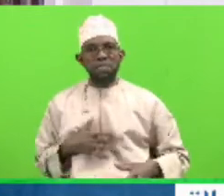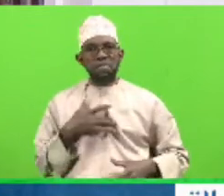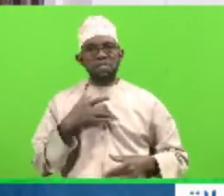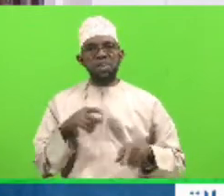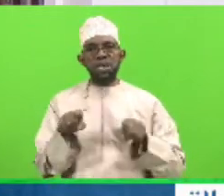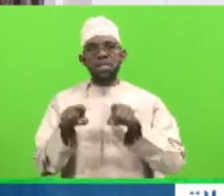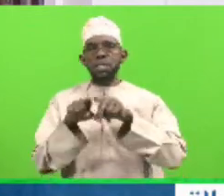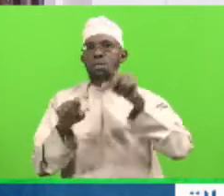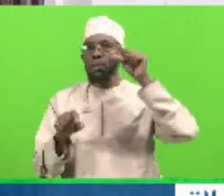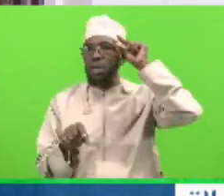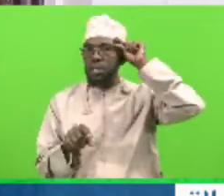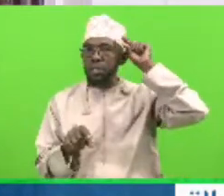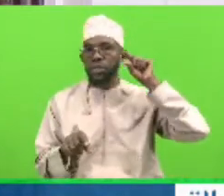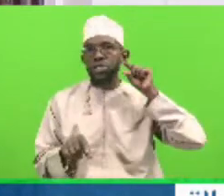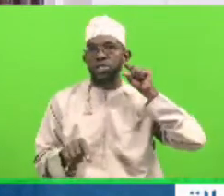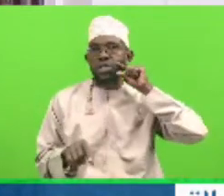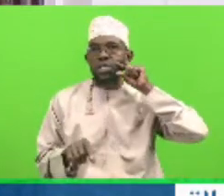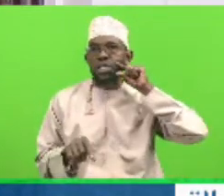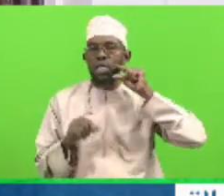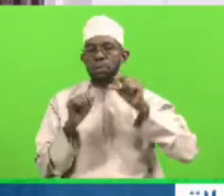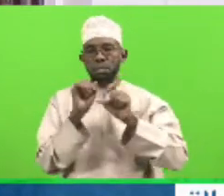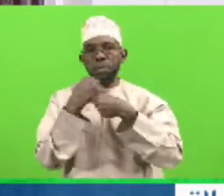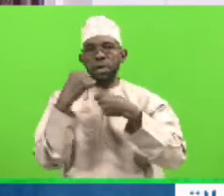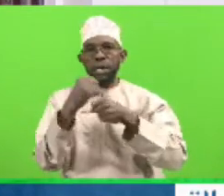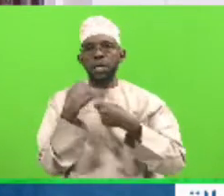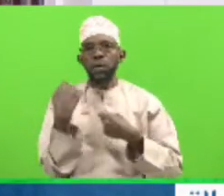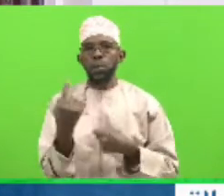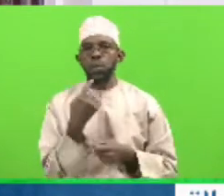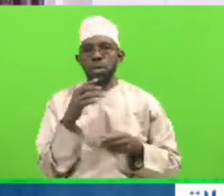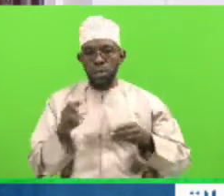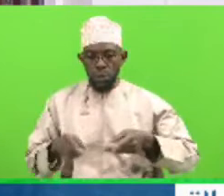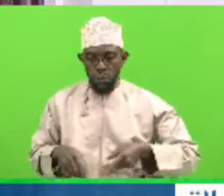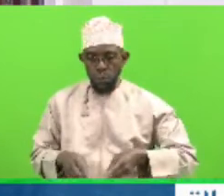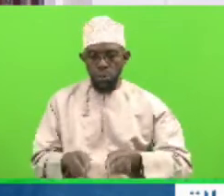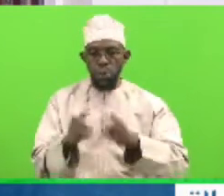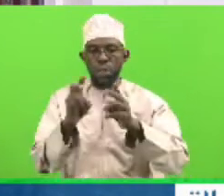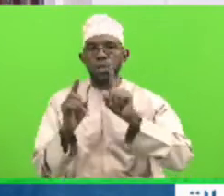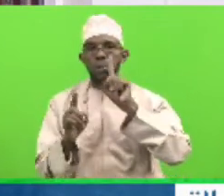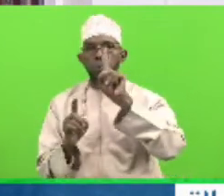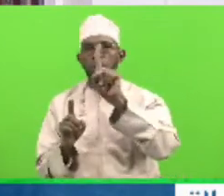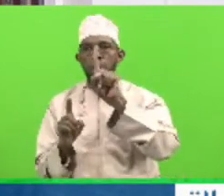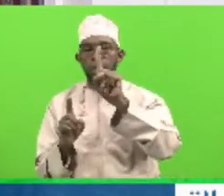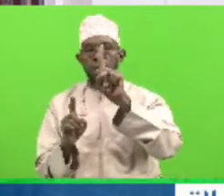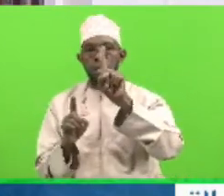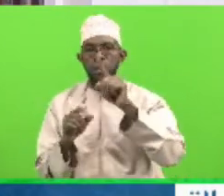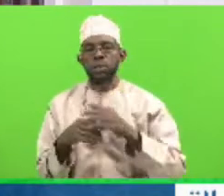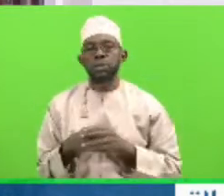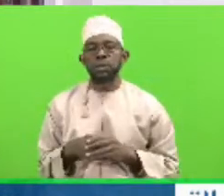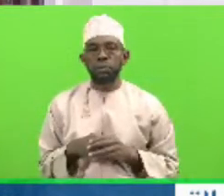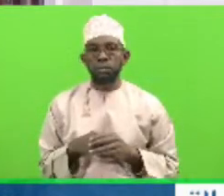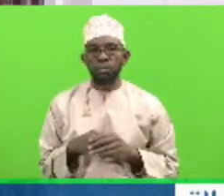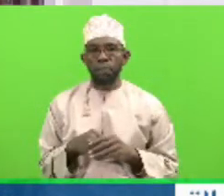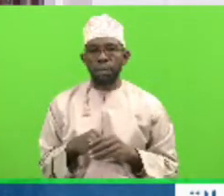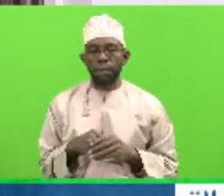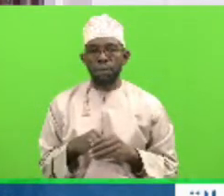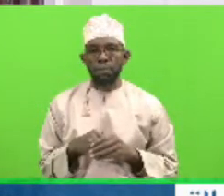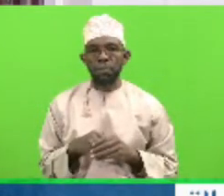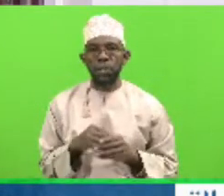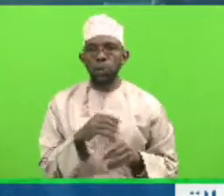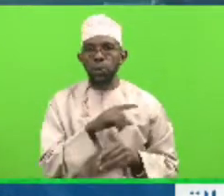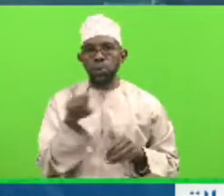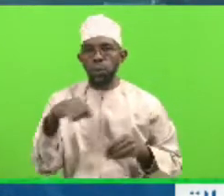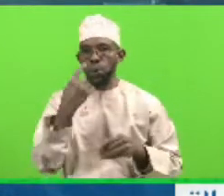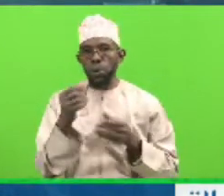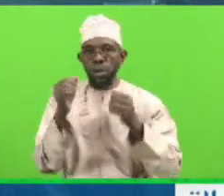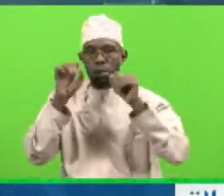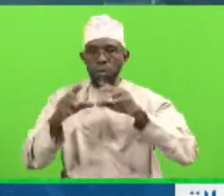جنسية ولم يجعل لها إلا طريقًا واحدًا مشروعًا للإشباع بها، وهو